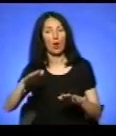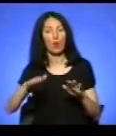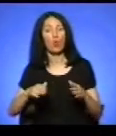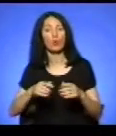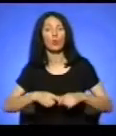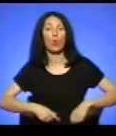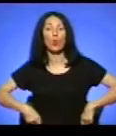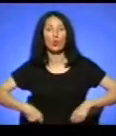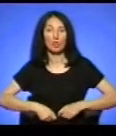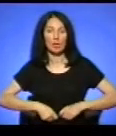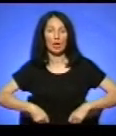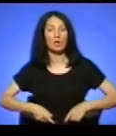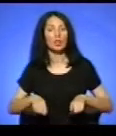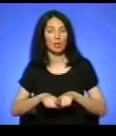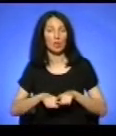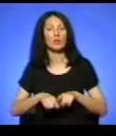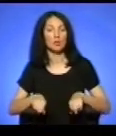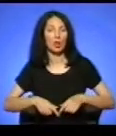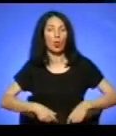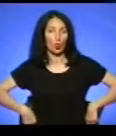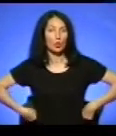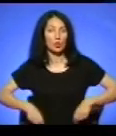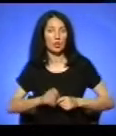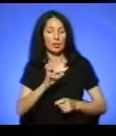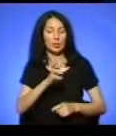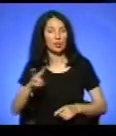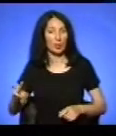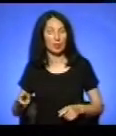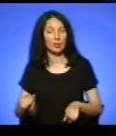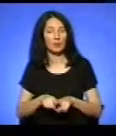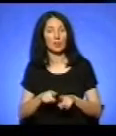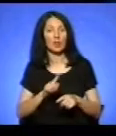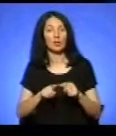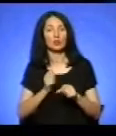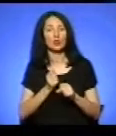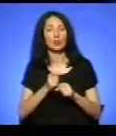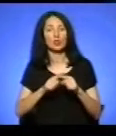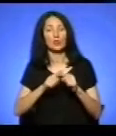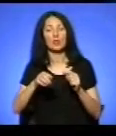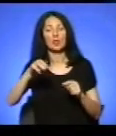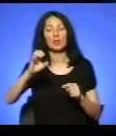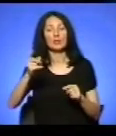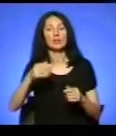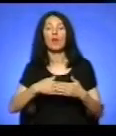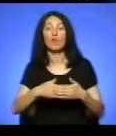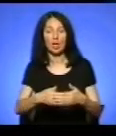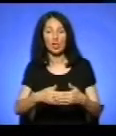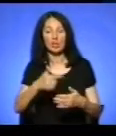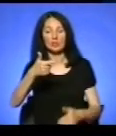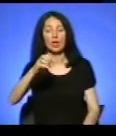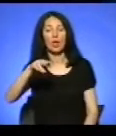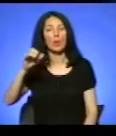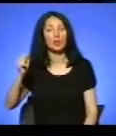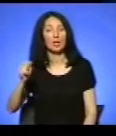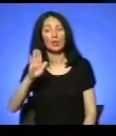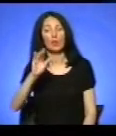окружність талії. Навіть так. Навіть так. І, а також проводити швидкі тести на вагітність, гепатит, ВІЛ і швидкі